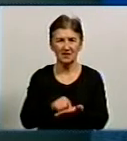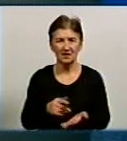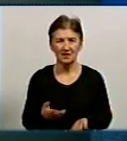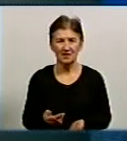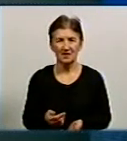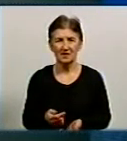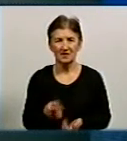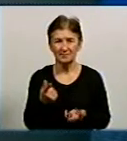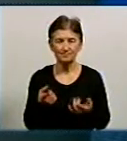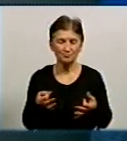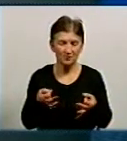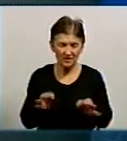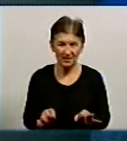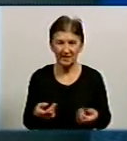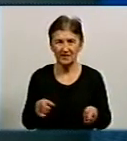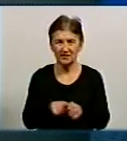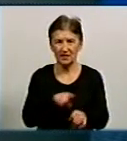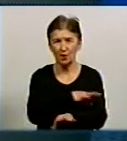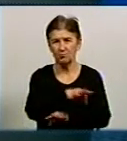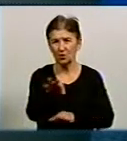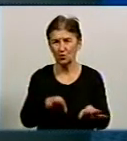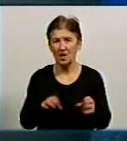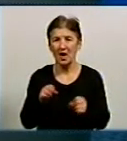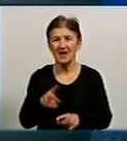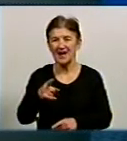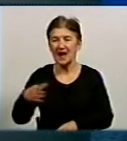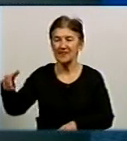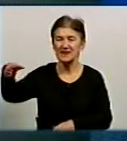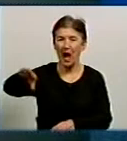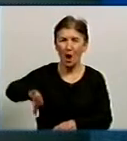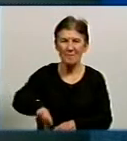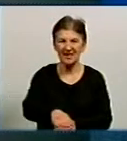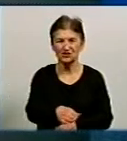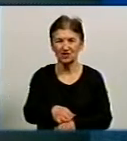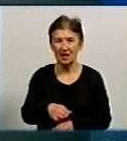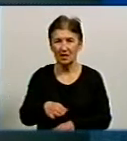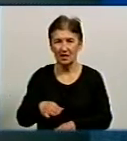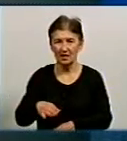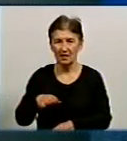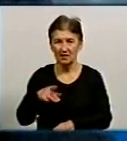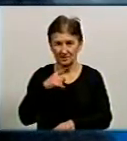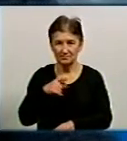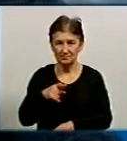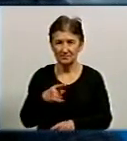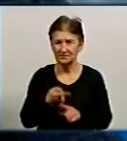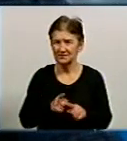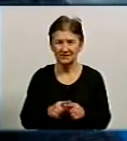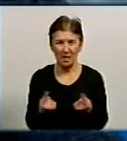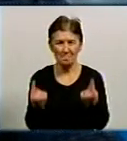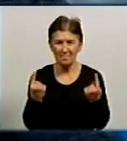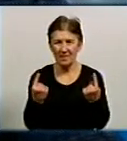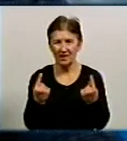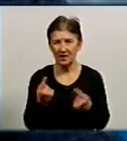Дмитре, насправді такий проєкт, як набережна Інгулу, це не просто великий проєкт, це мегавеликий проєкт. І